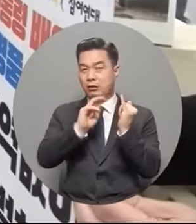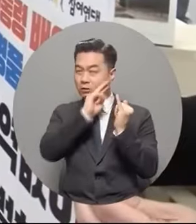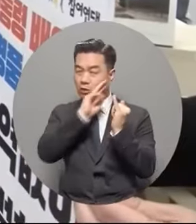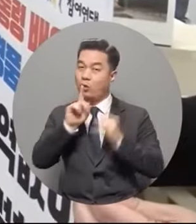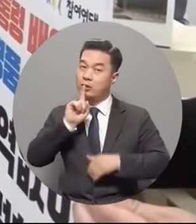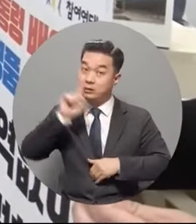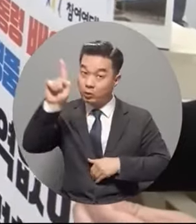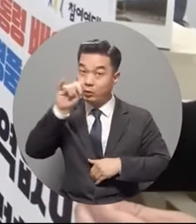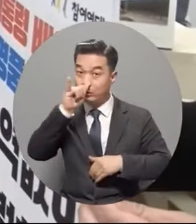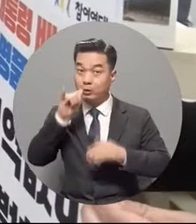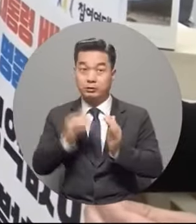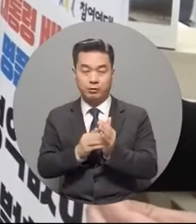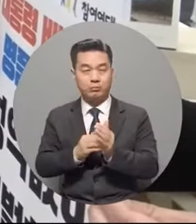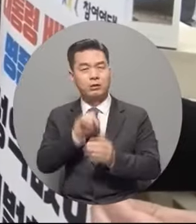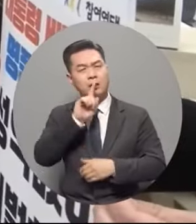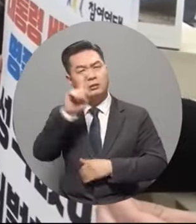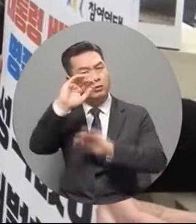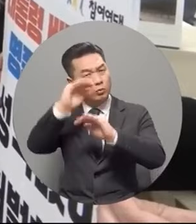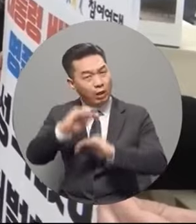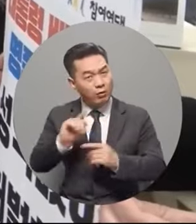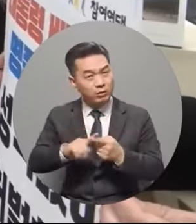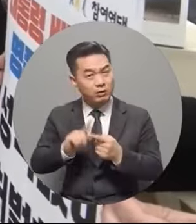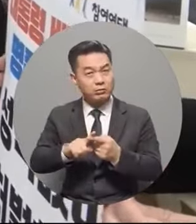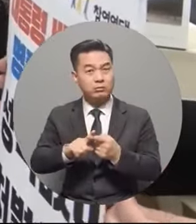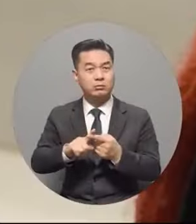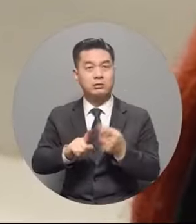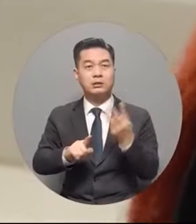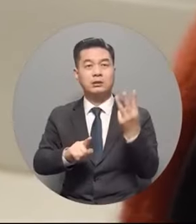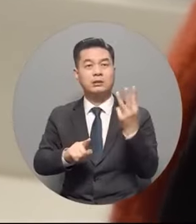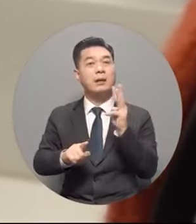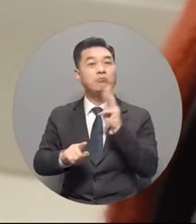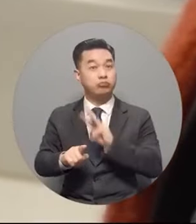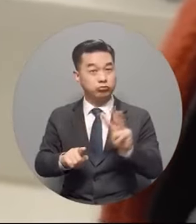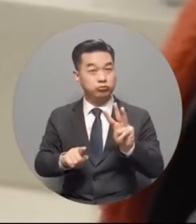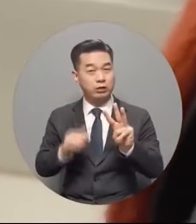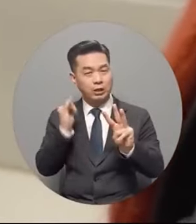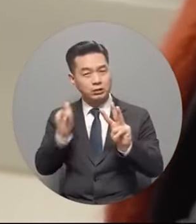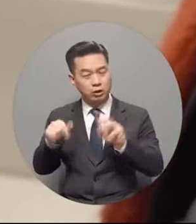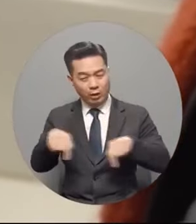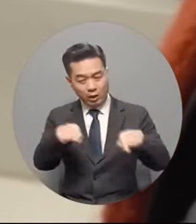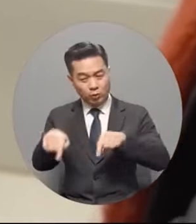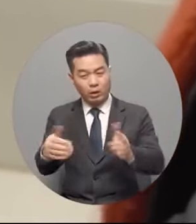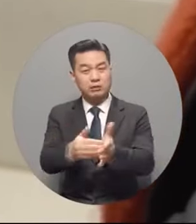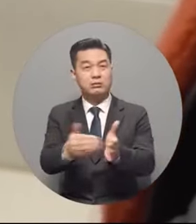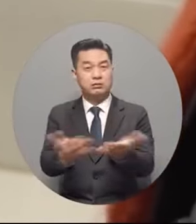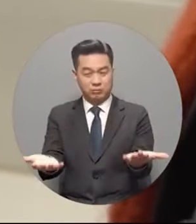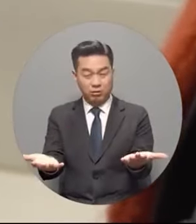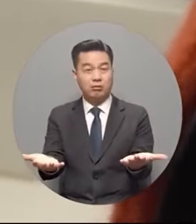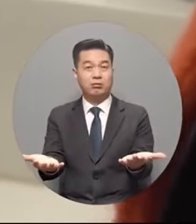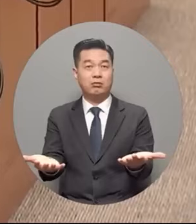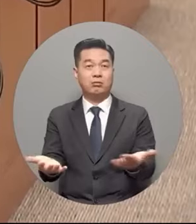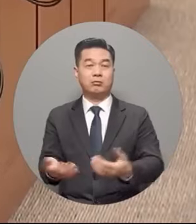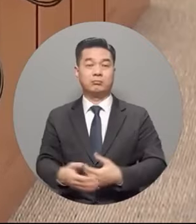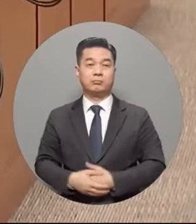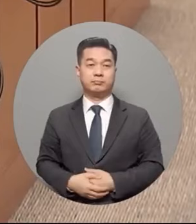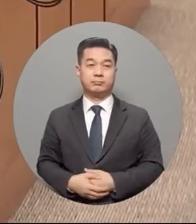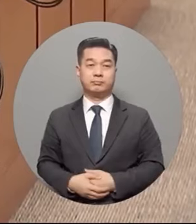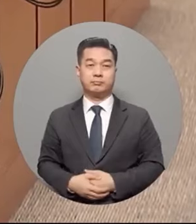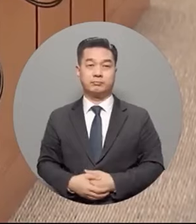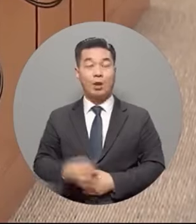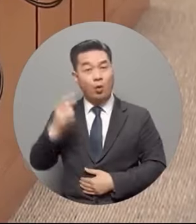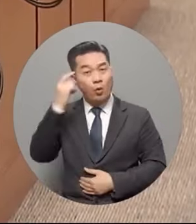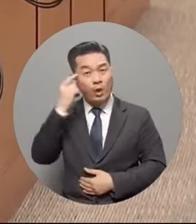하지만 신고 경위를 묻는 3분 길이의 전화 통화가 지금까지 드러난 권익위 조사의 전부입니다. 왜